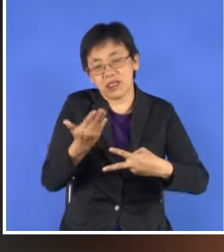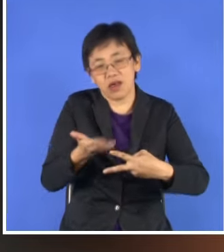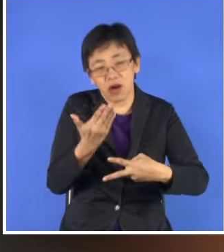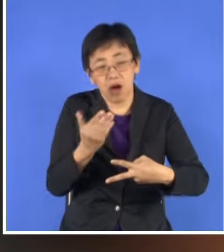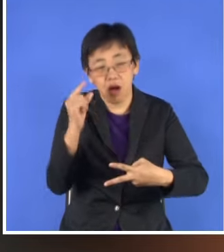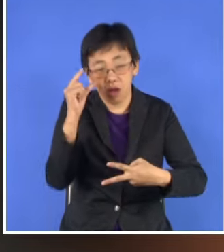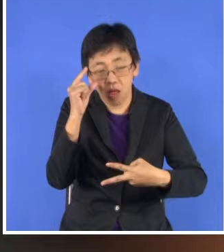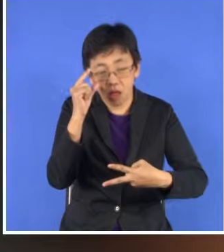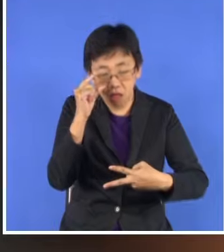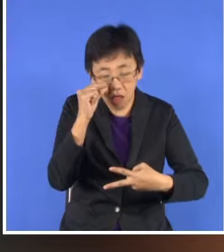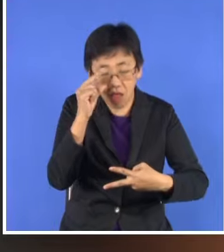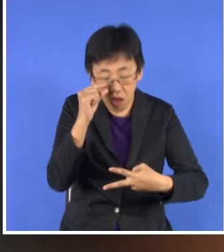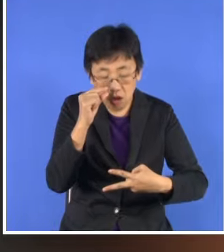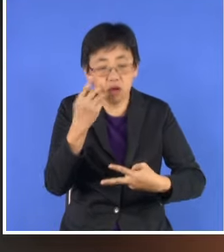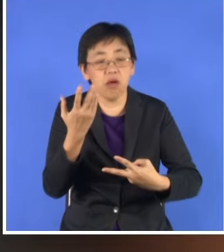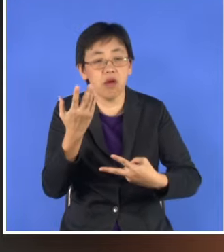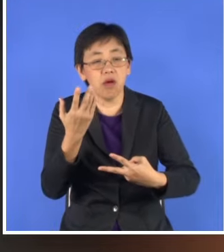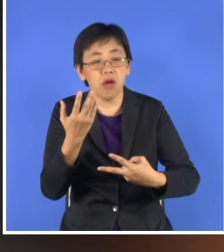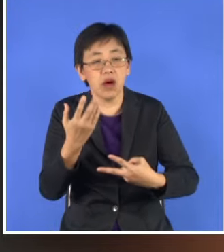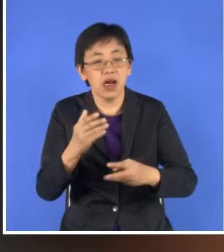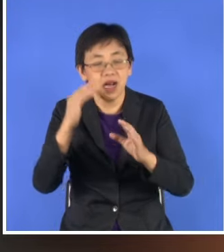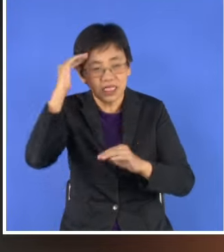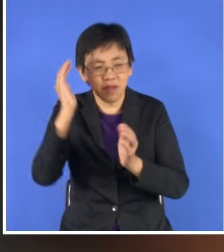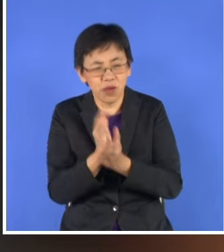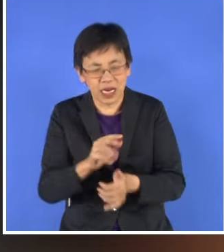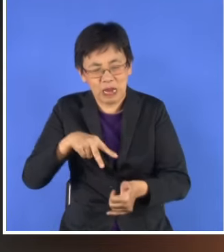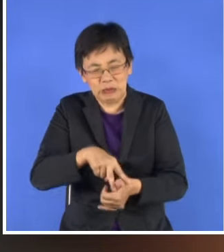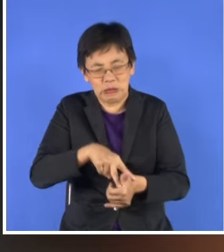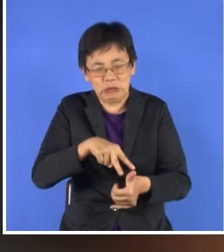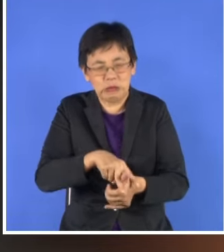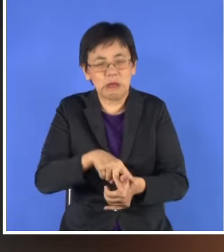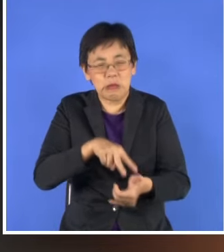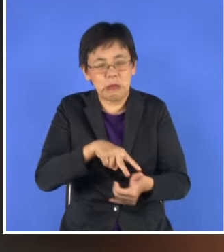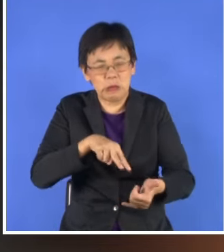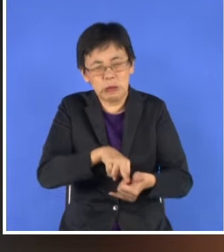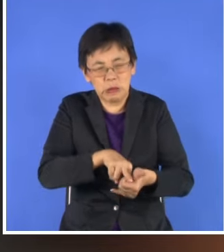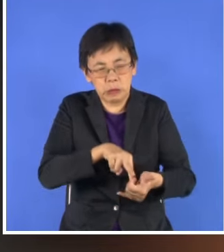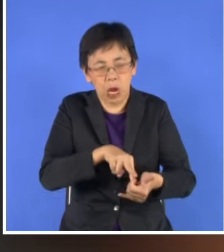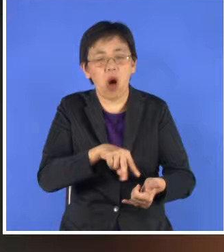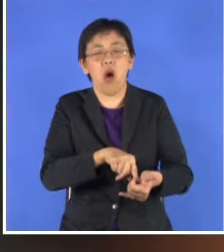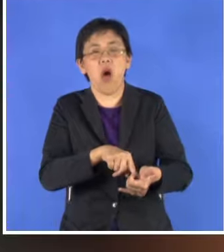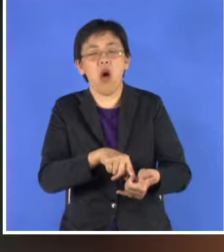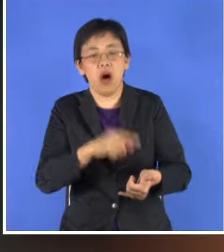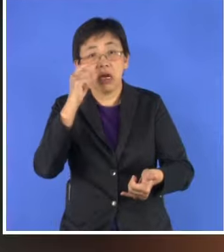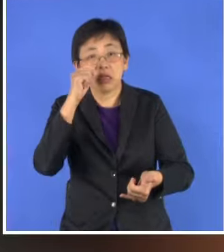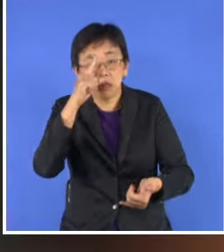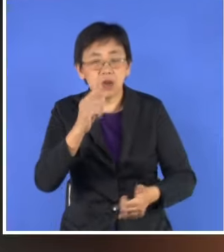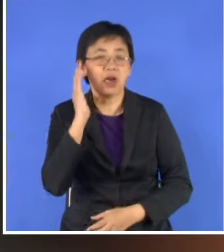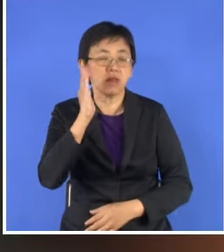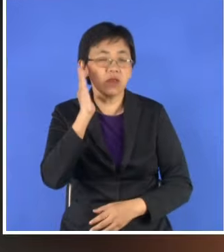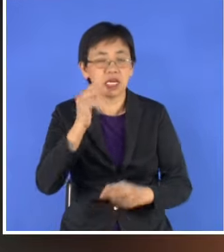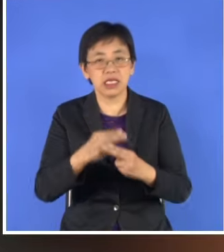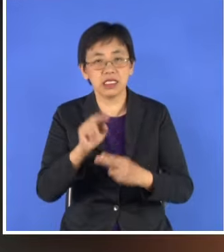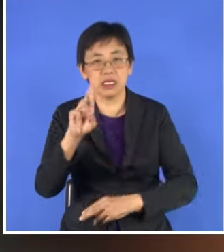อยู่เลยนี่ๆๆเจ้าหน้าที่เอาไม้ไปเขี่ยๆตื่นเถิดชาวไทยทราบชื่อคือนายรังสิตบัว